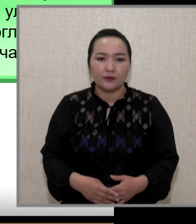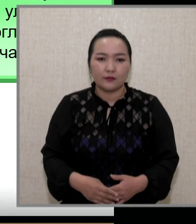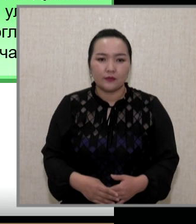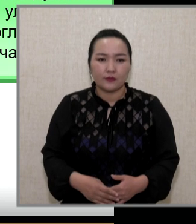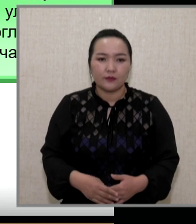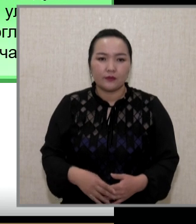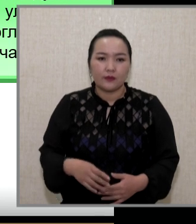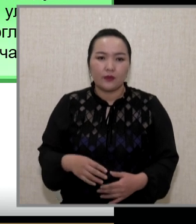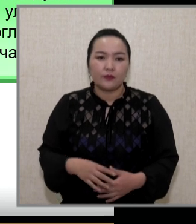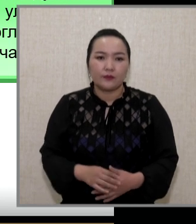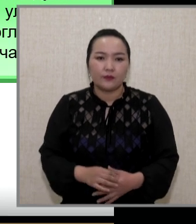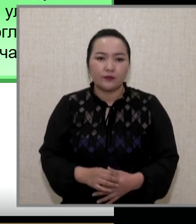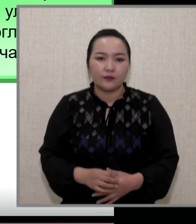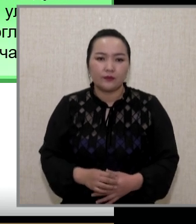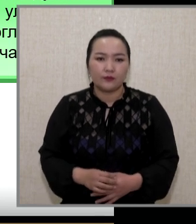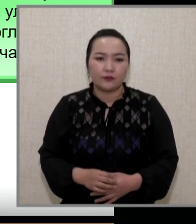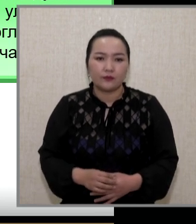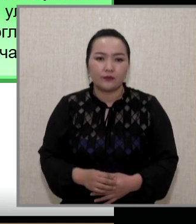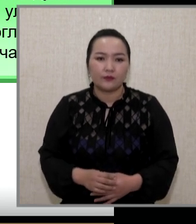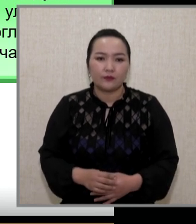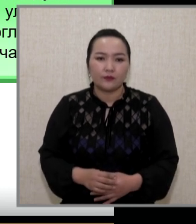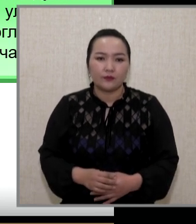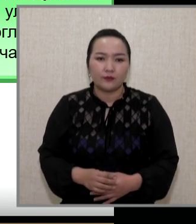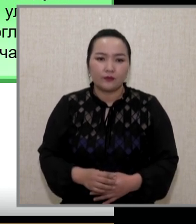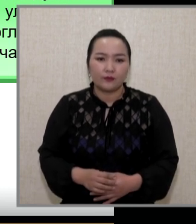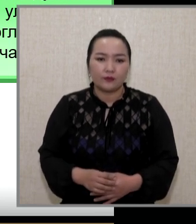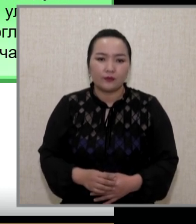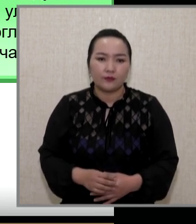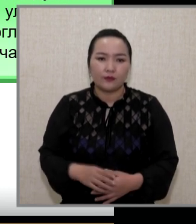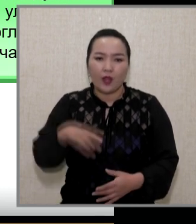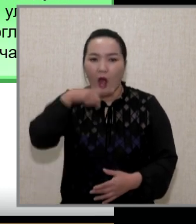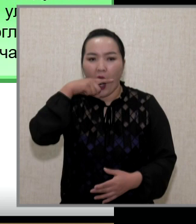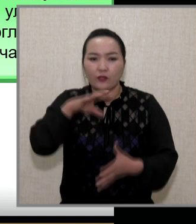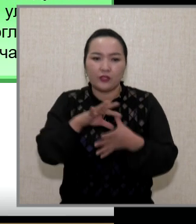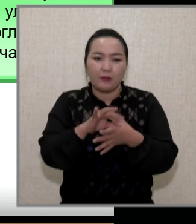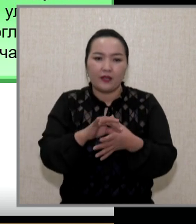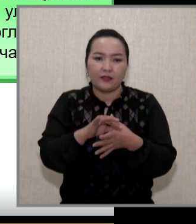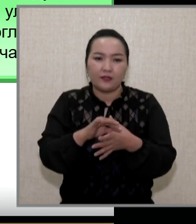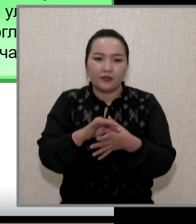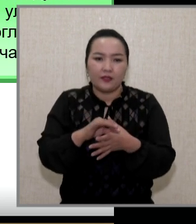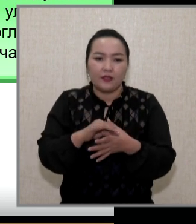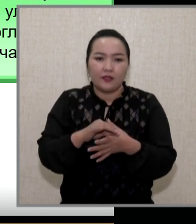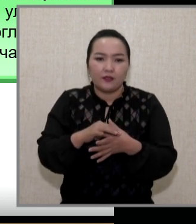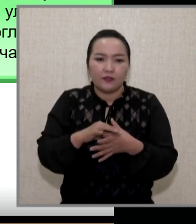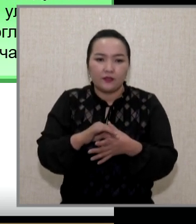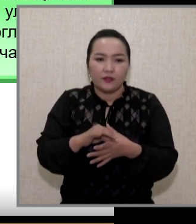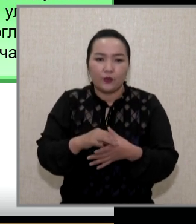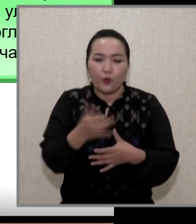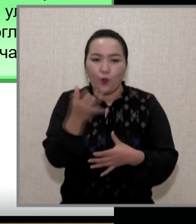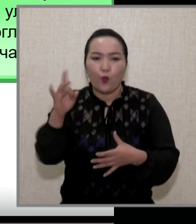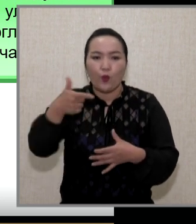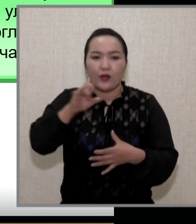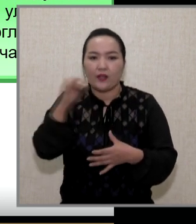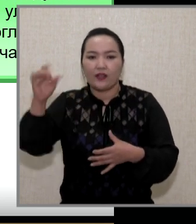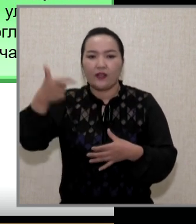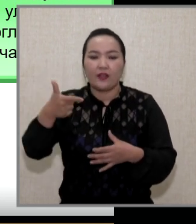монгол малын ашиг шимж чанарын тухай багшин та нартай танилцуулъя. За хамгийн эхлээд бол адууны мах байна. За адуунаас бид нэр адууны